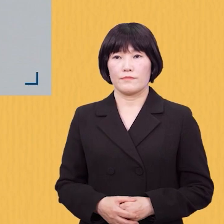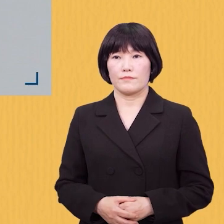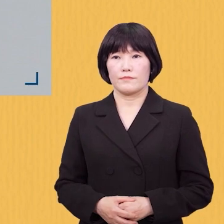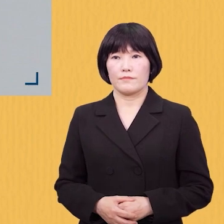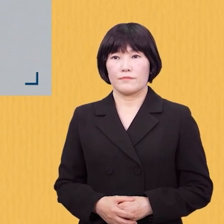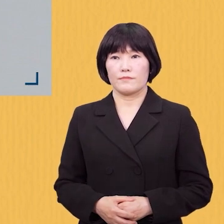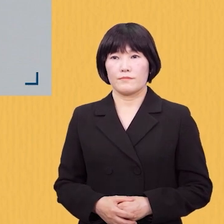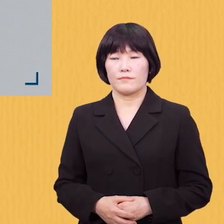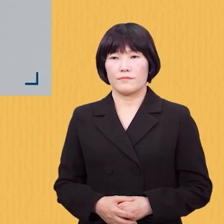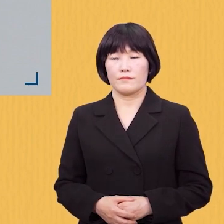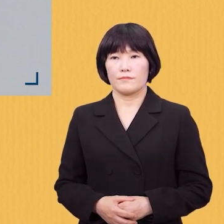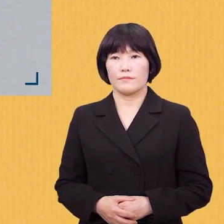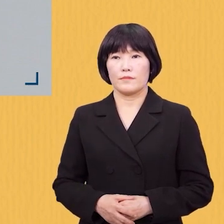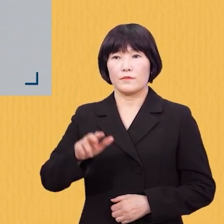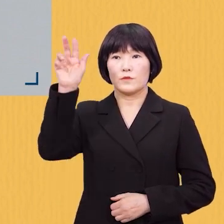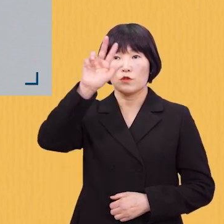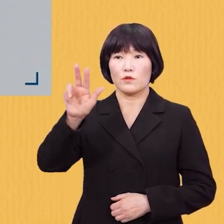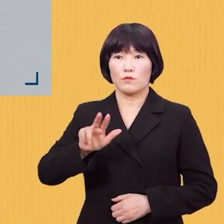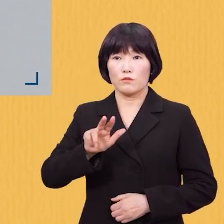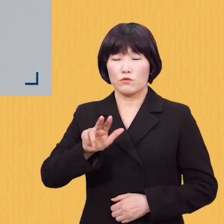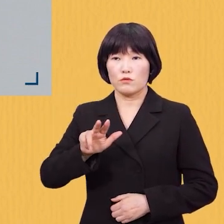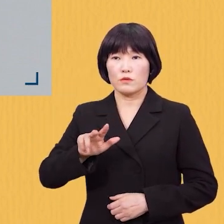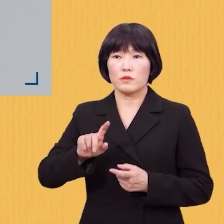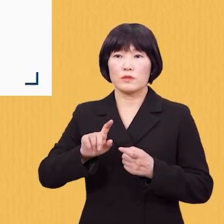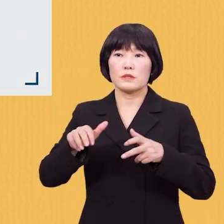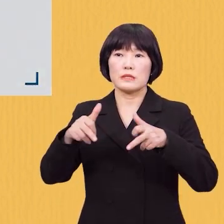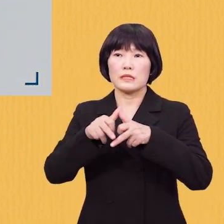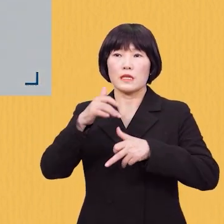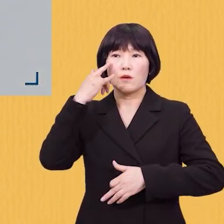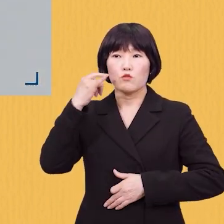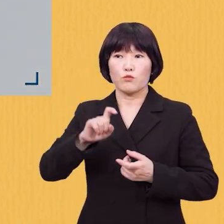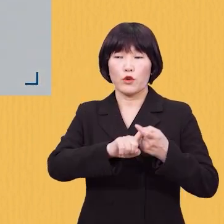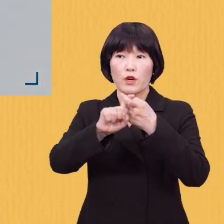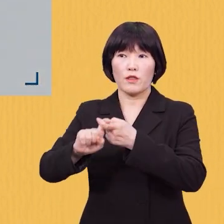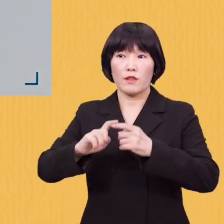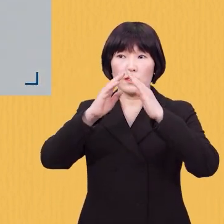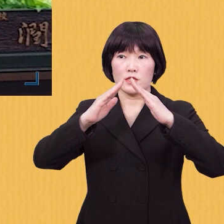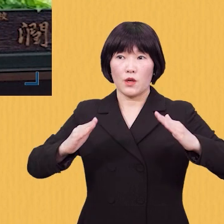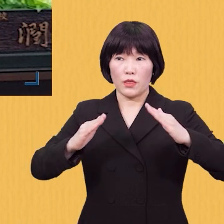전국 장애인 부모연대 전남지부 김인혁님,